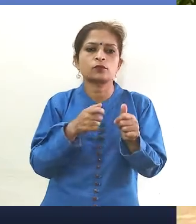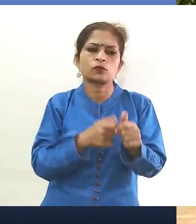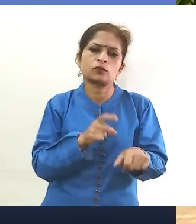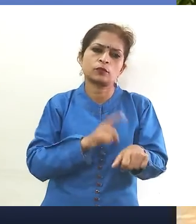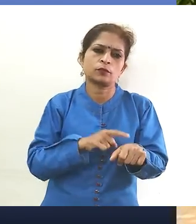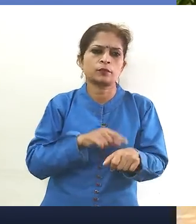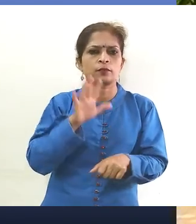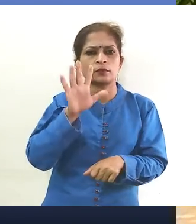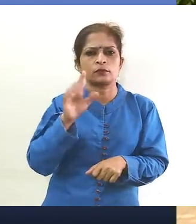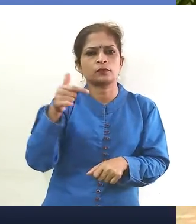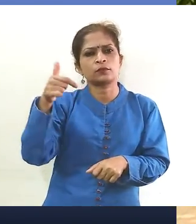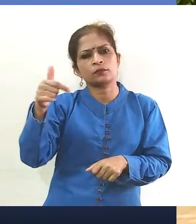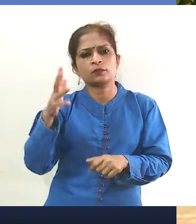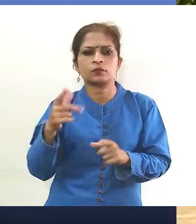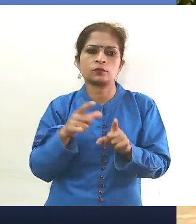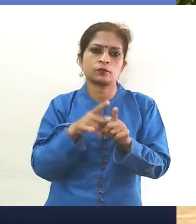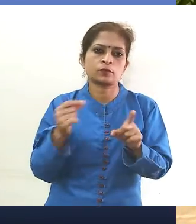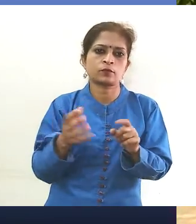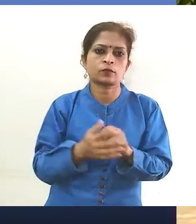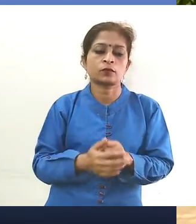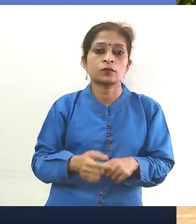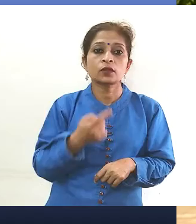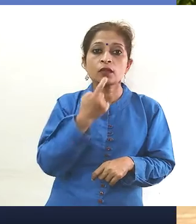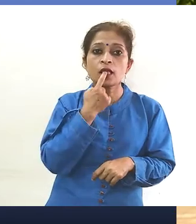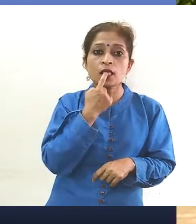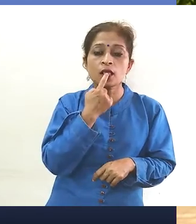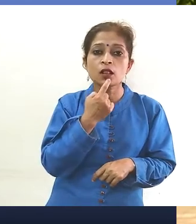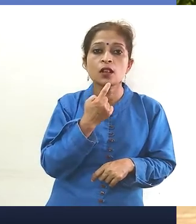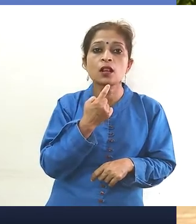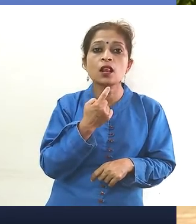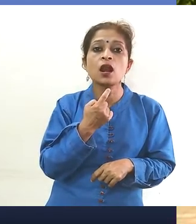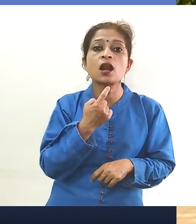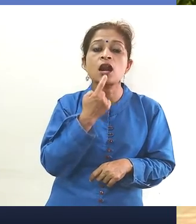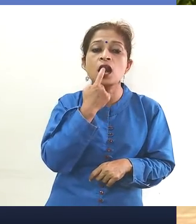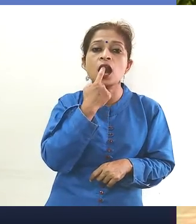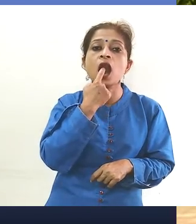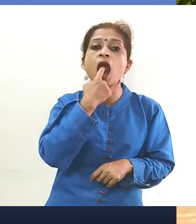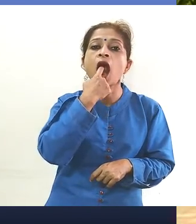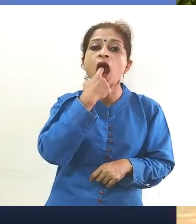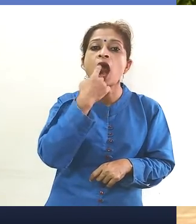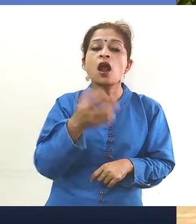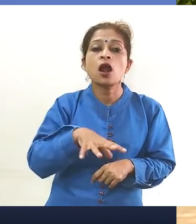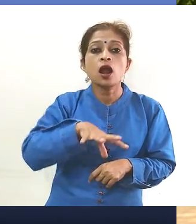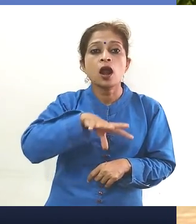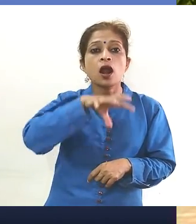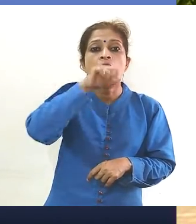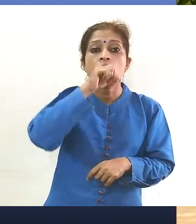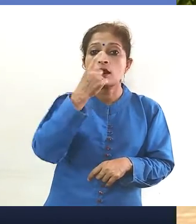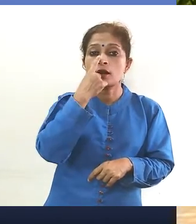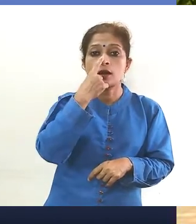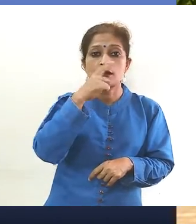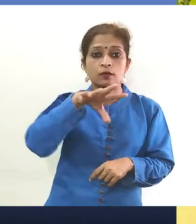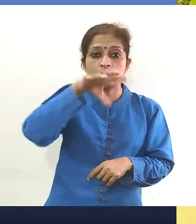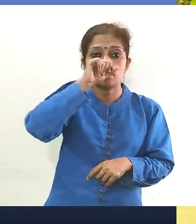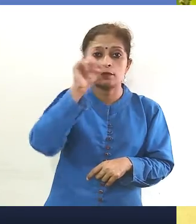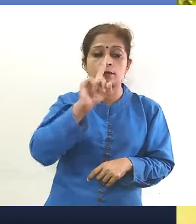इसको भी 5 7 बार कर सकते हैं। फिर जीवा दांतों के पीछे लगा के दांत बंद रखना, ओष्ठ खोल करके मुख से श्वास लेना, नाक से